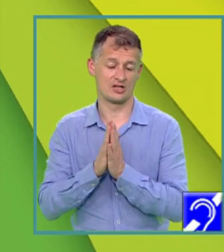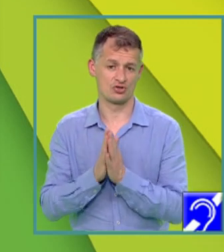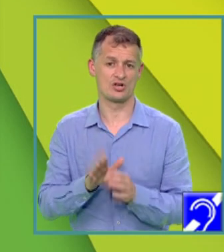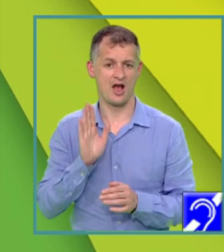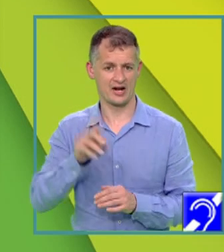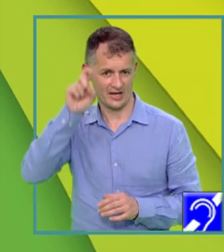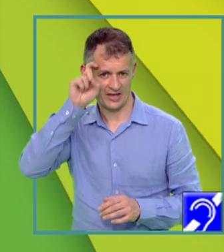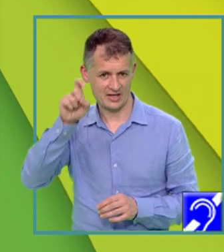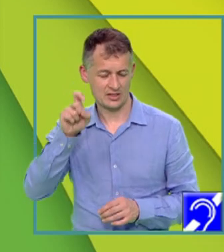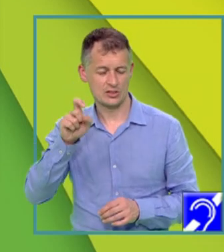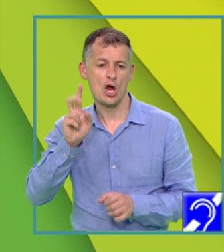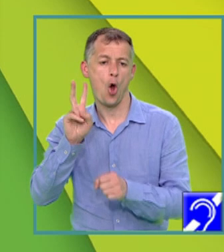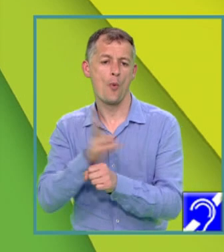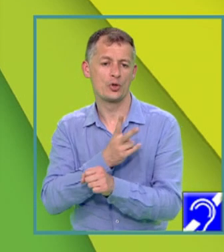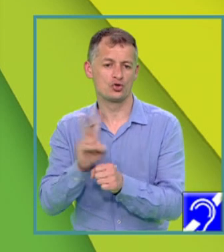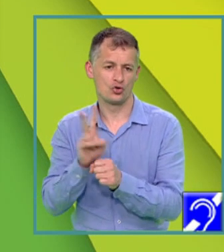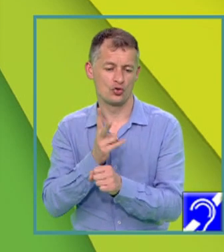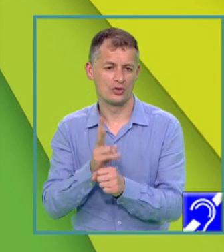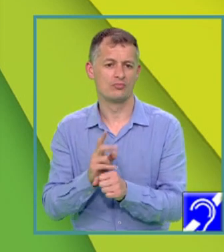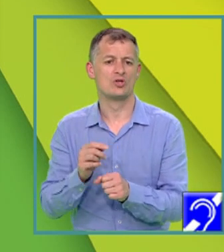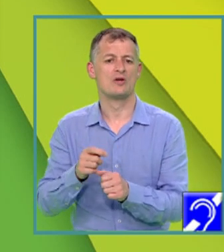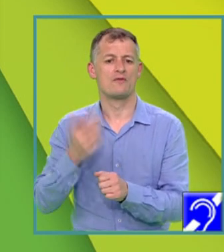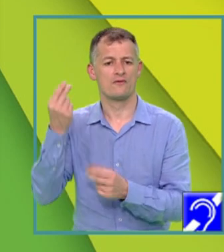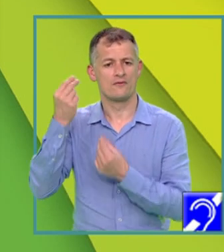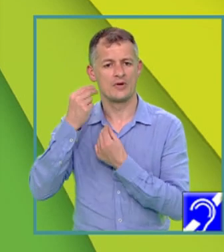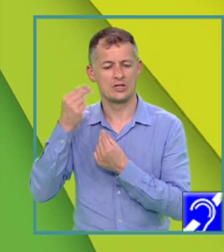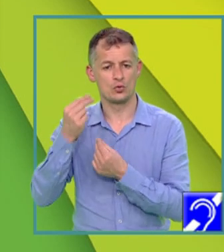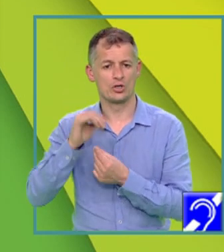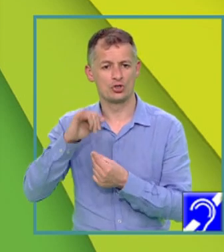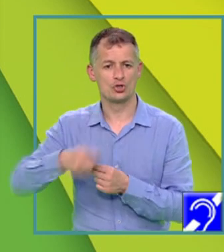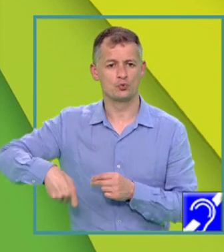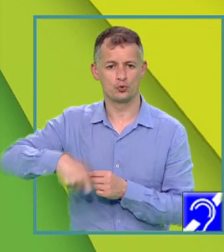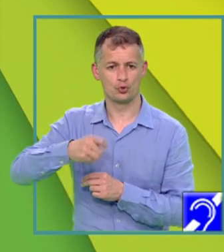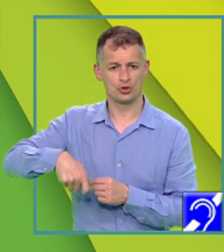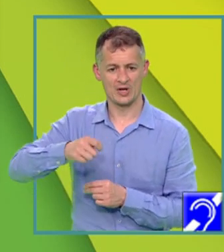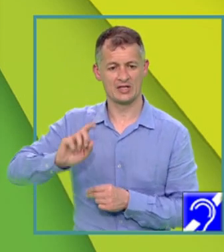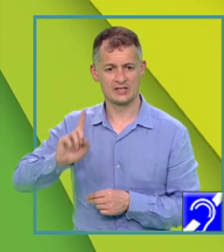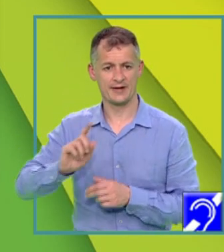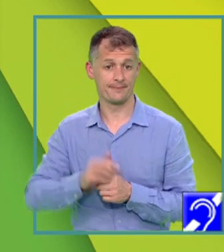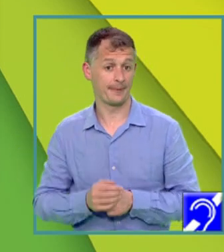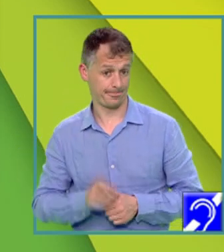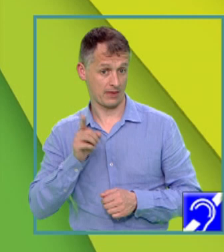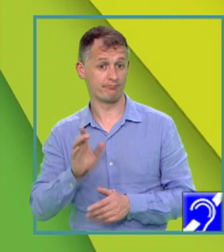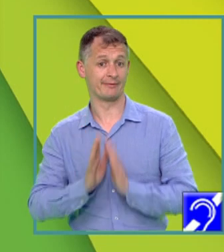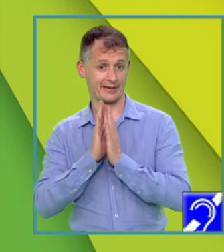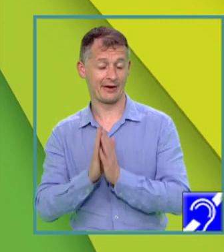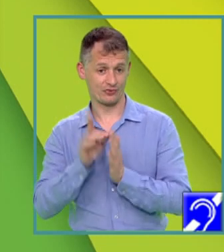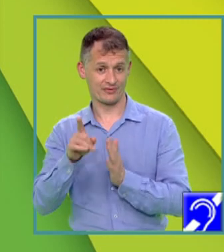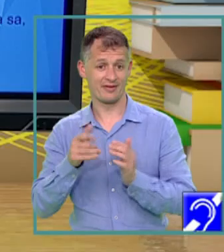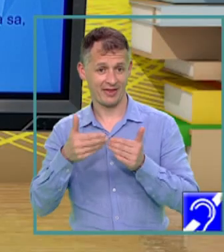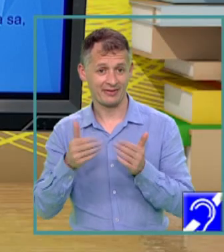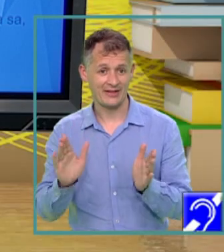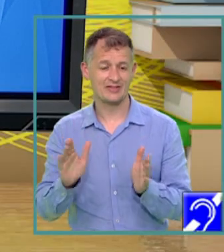are credințele, ritualurile, miturile, dogmele și ceremoniile sale. Iată că religia în sine este